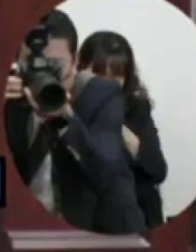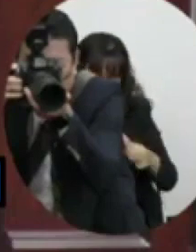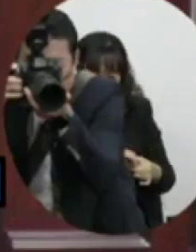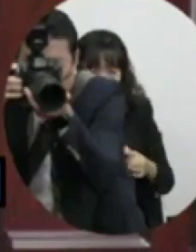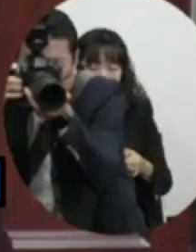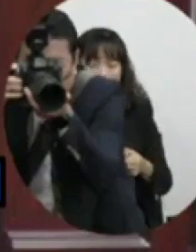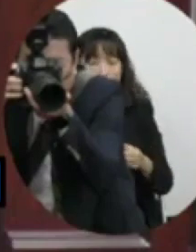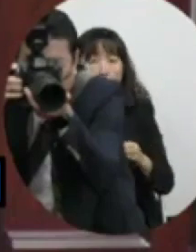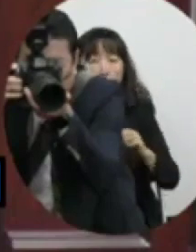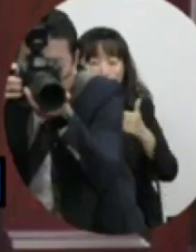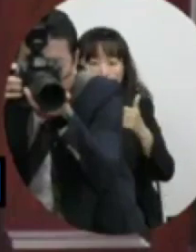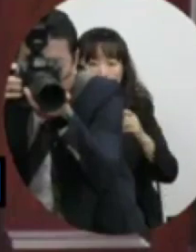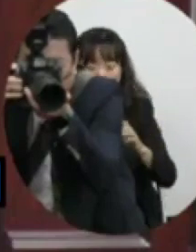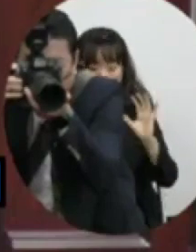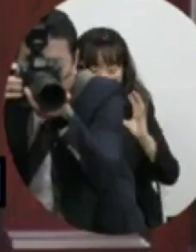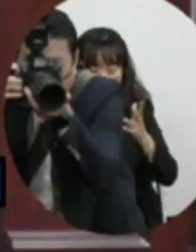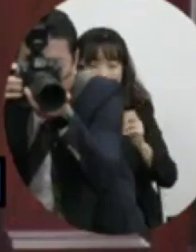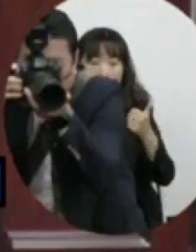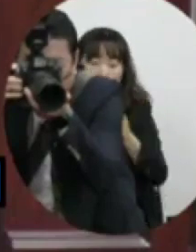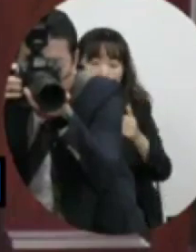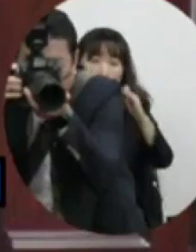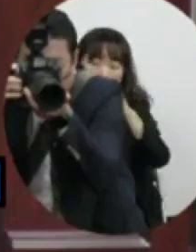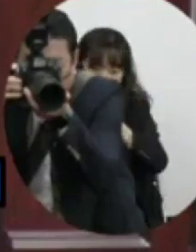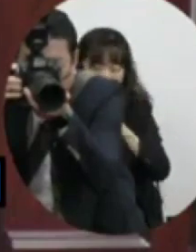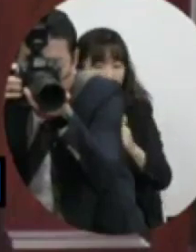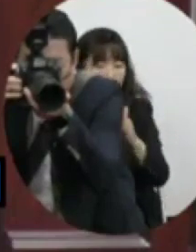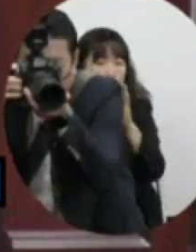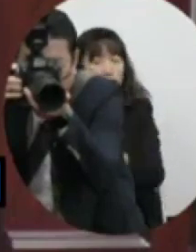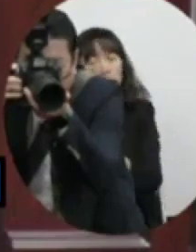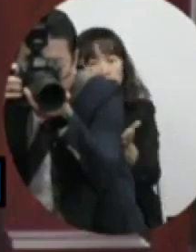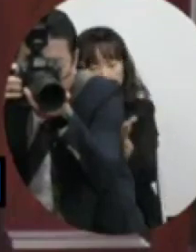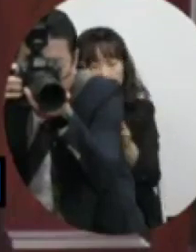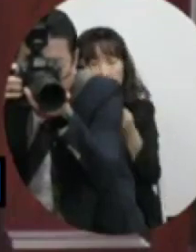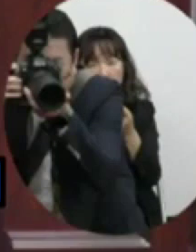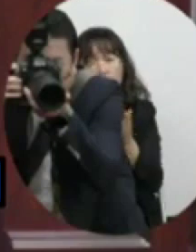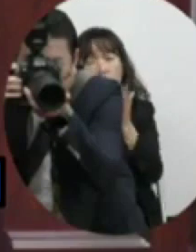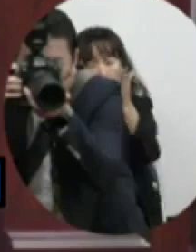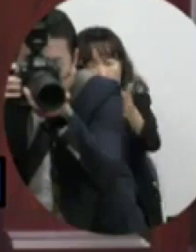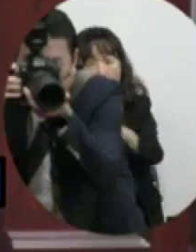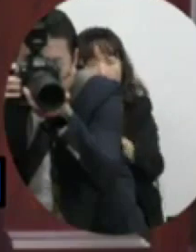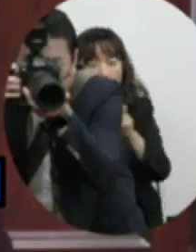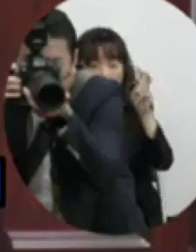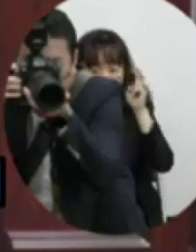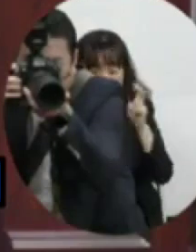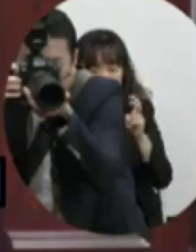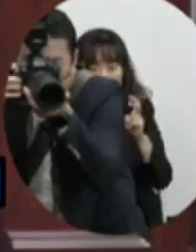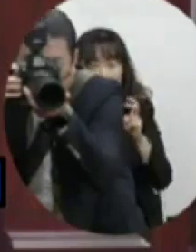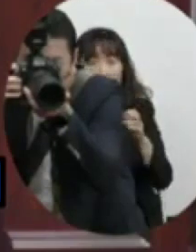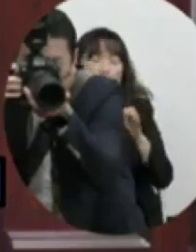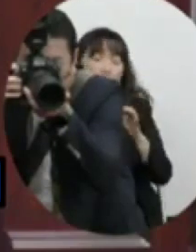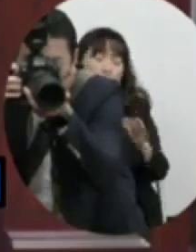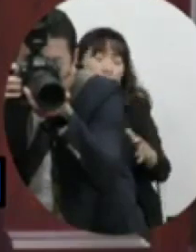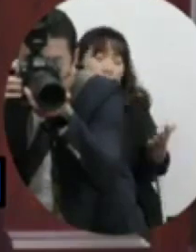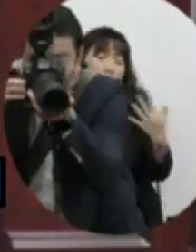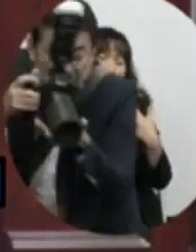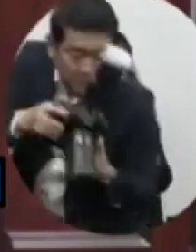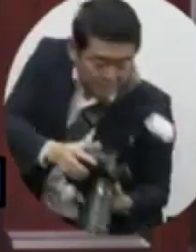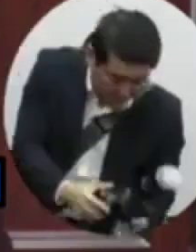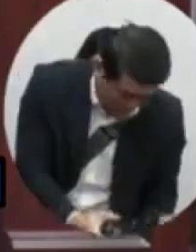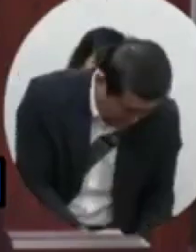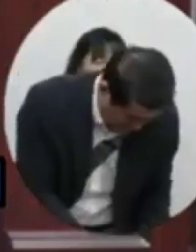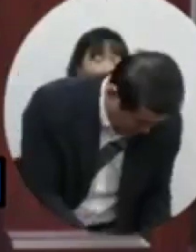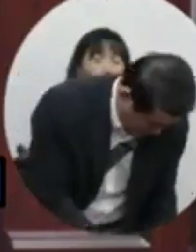부처를 찾아가서 여주의 입장을 전달하고 부지런히 기업을 만나 여주 투자 유치를 추진해야 한다는